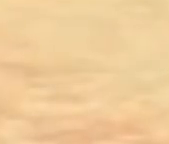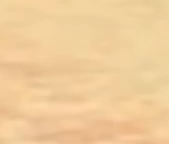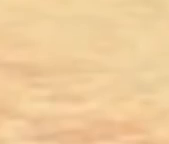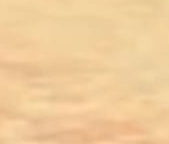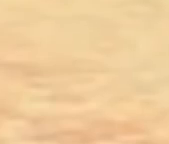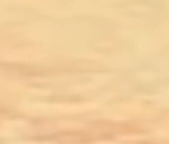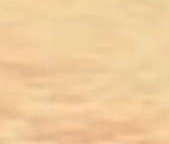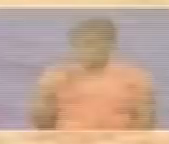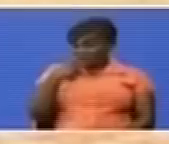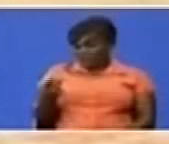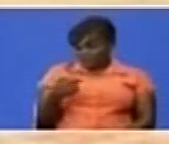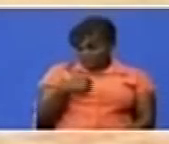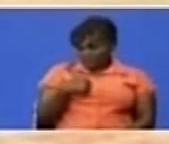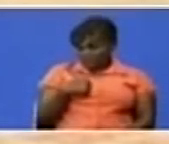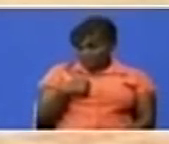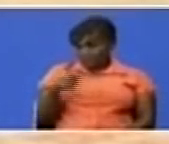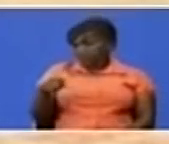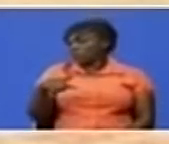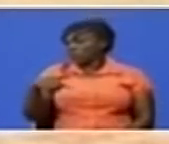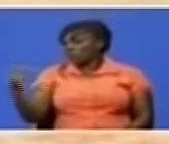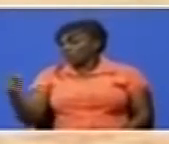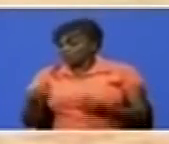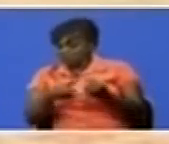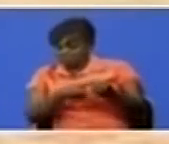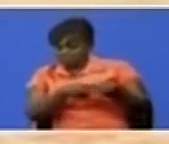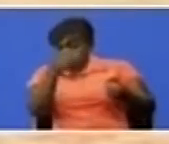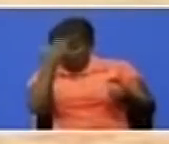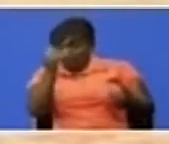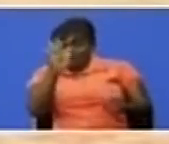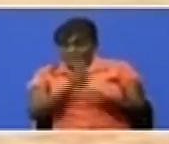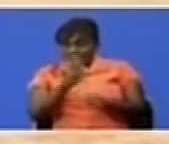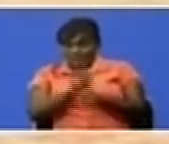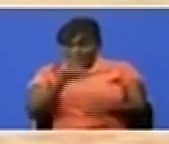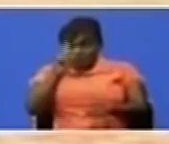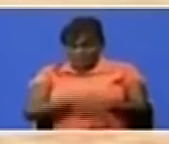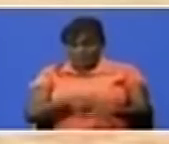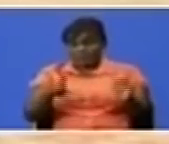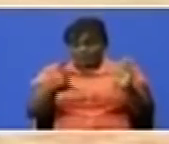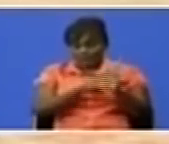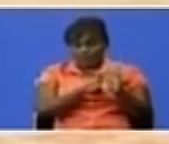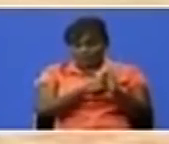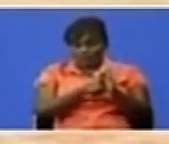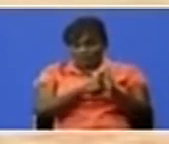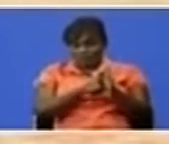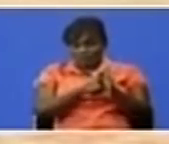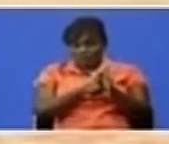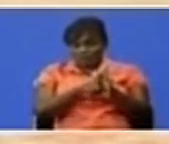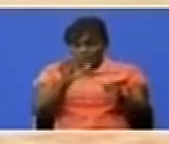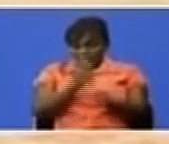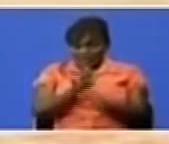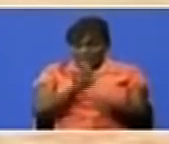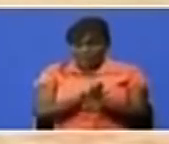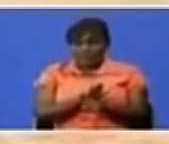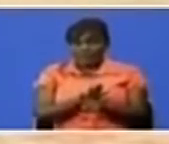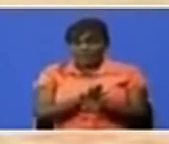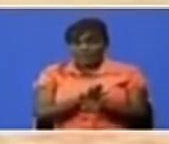Mwanga niambia msichana wangu, ningependa utairiwe kwa sababu mara nyingi naenda sherehe ya wenzako. Wametairiwa wengi.